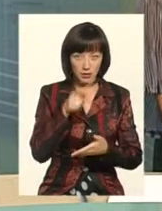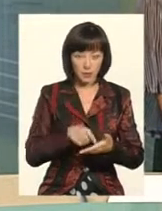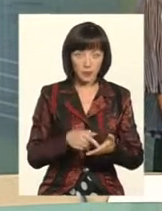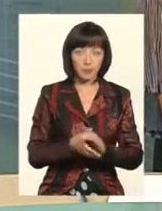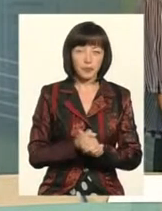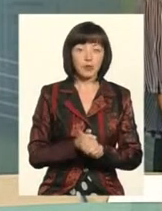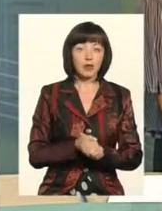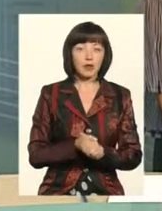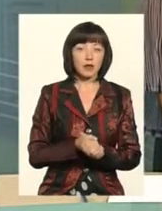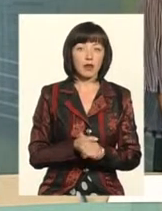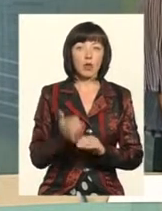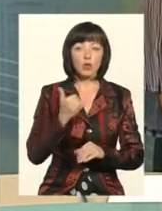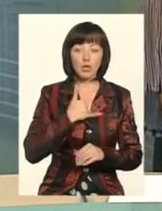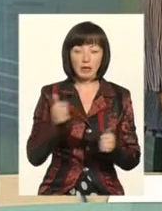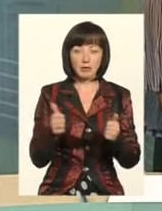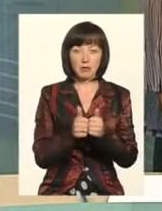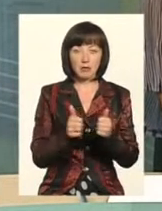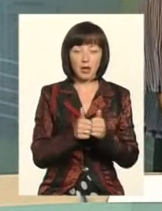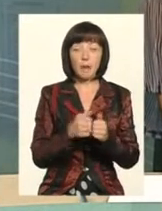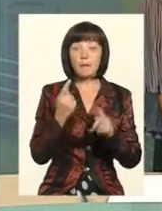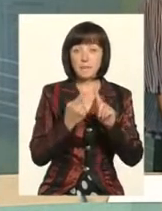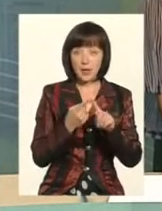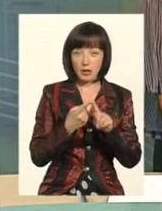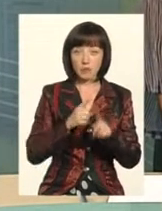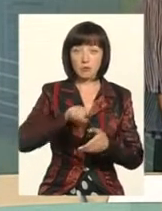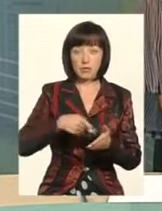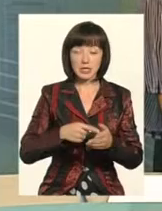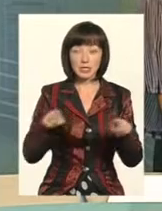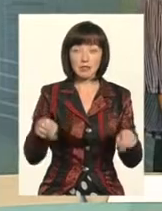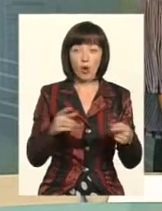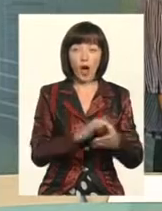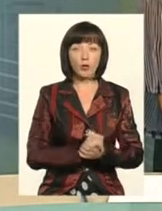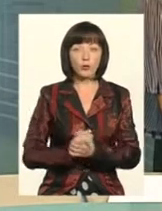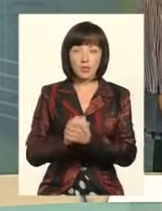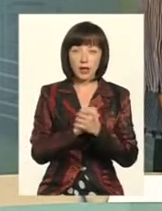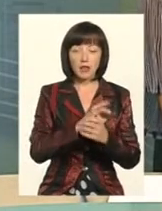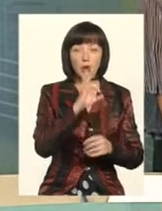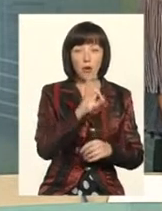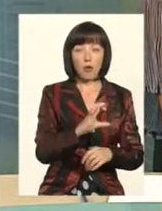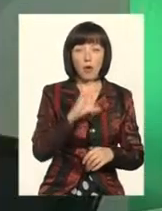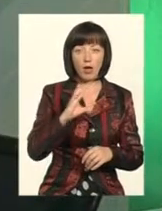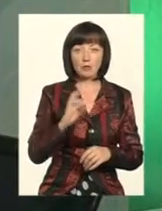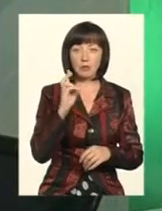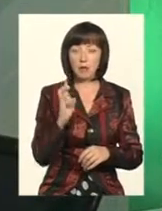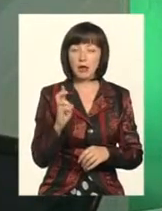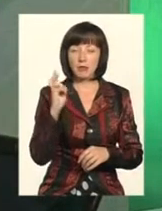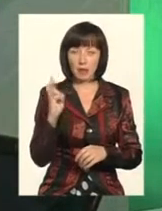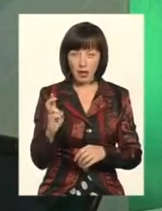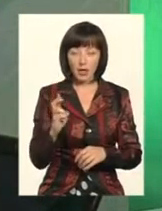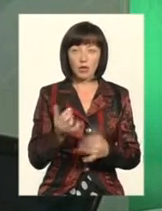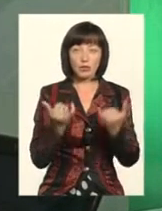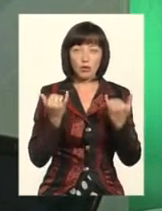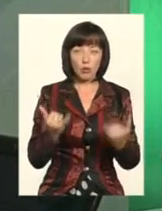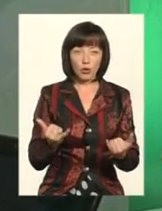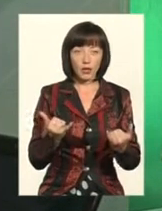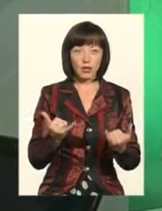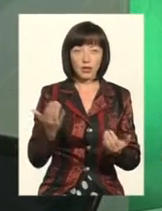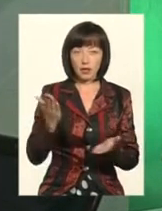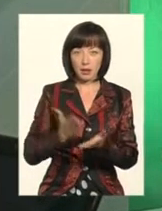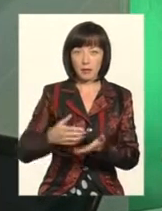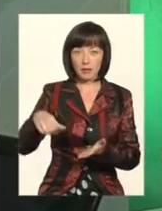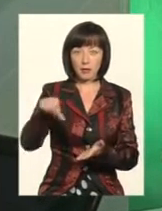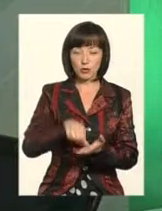нас при управлінні житлово-комунального... По-перше, в нас в місті створена асоціація об'єднання співвласників багатоквартирних будинків. Сьогодні в ефірі присутній